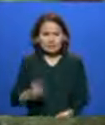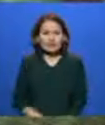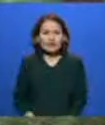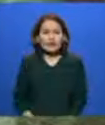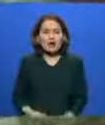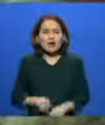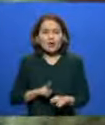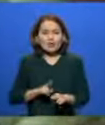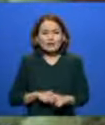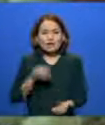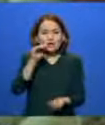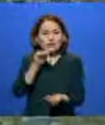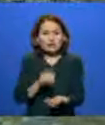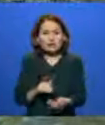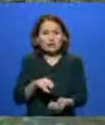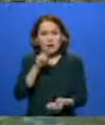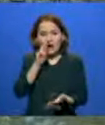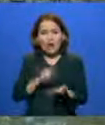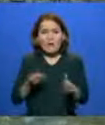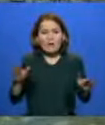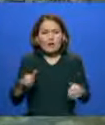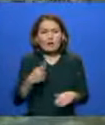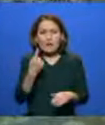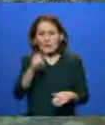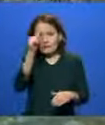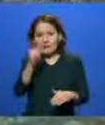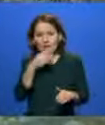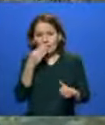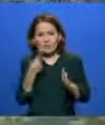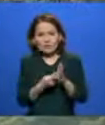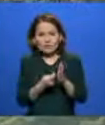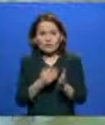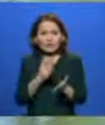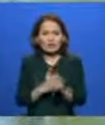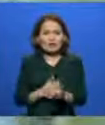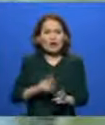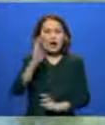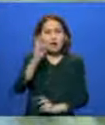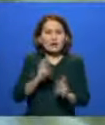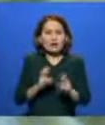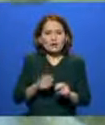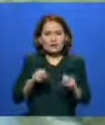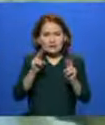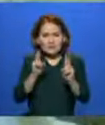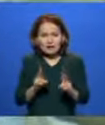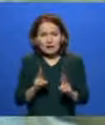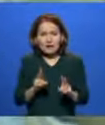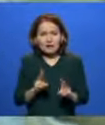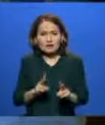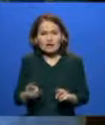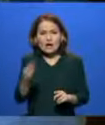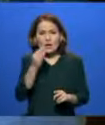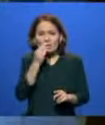Инкубатордан шыққан балапандар бір айдан аса бапталады, оның азығына да баса мән беріледі. Фабрика жанында дәрумендер қосылған жем дайындайтын цех